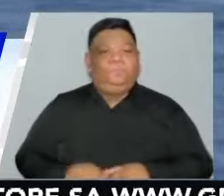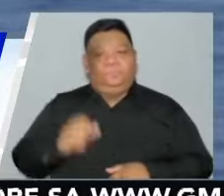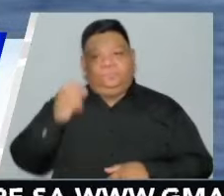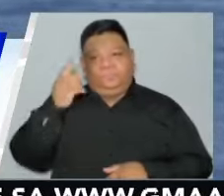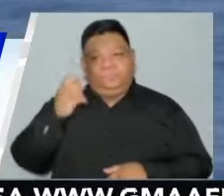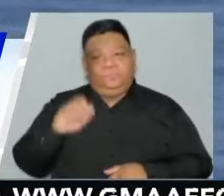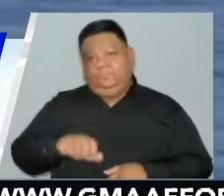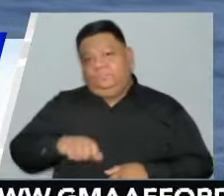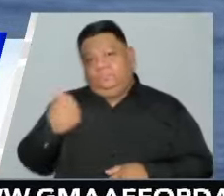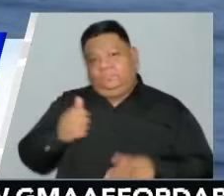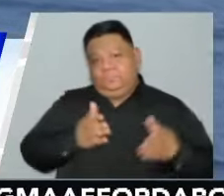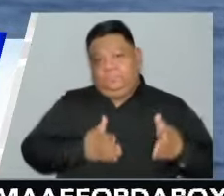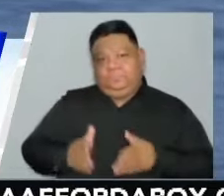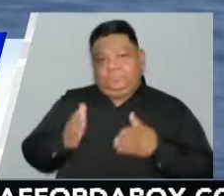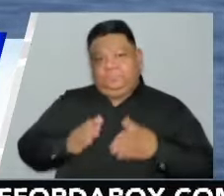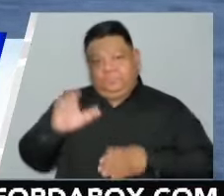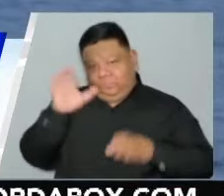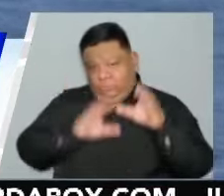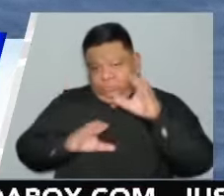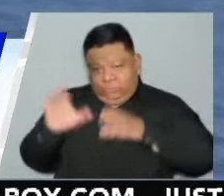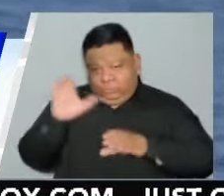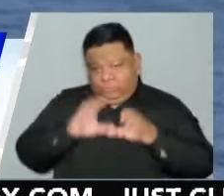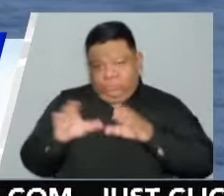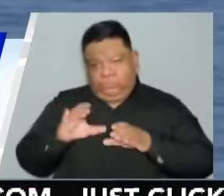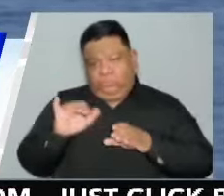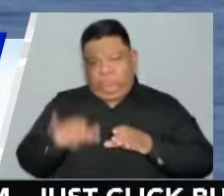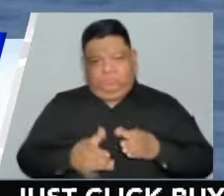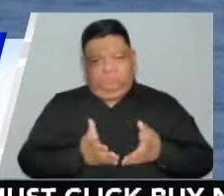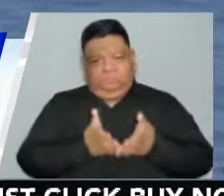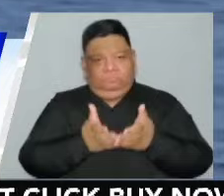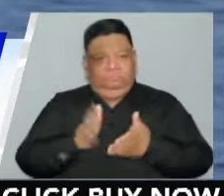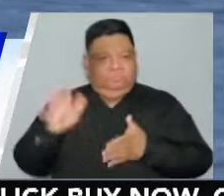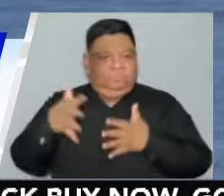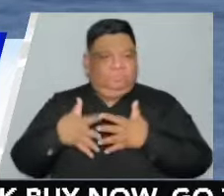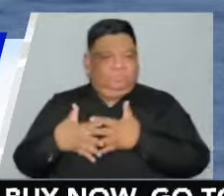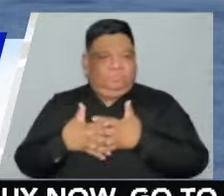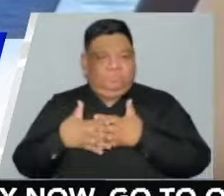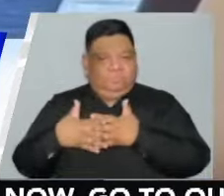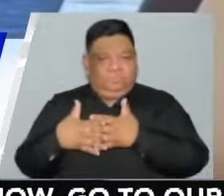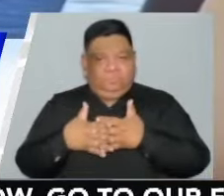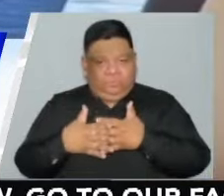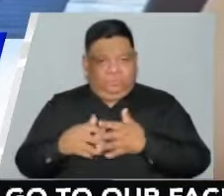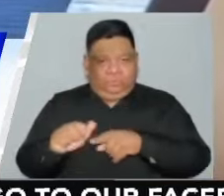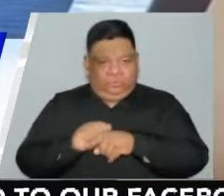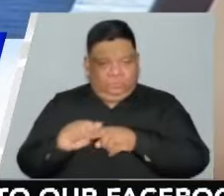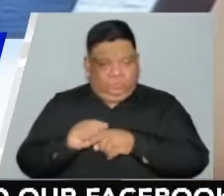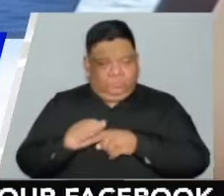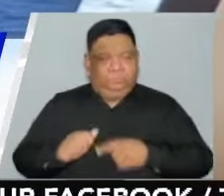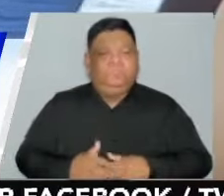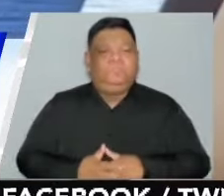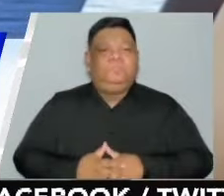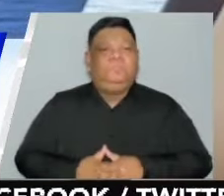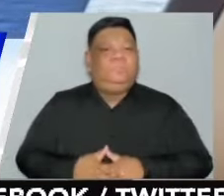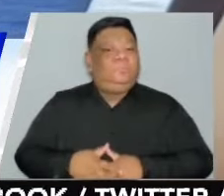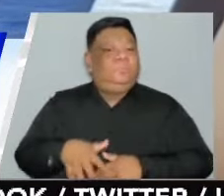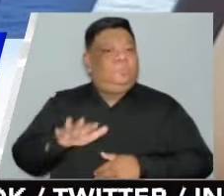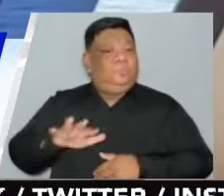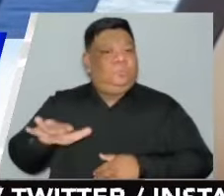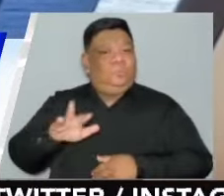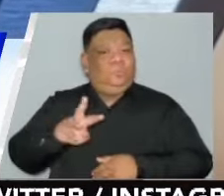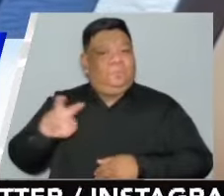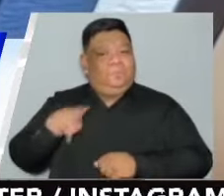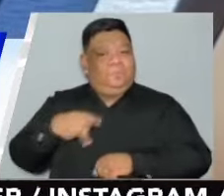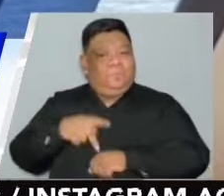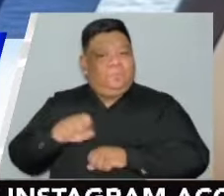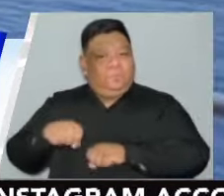rescue exercise ang barko ng Amerika. Sa paglalayag sa West Philippine Sea, may mga barko ng mangingisda na nakikita sa radar